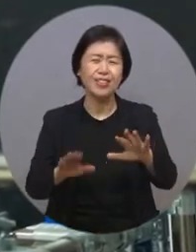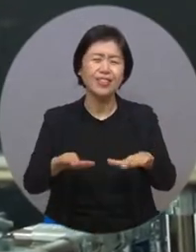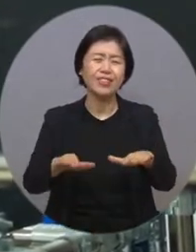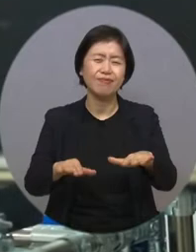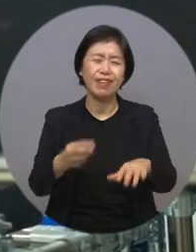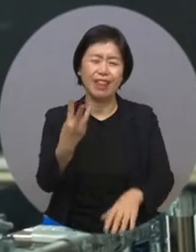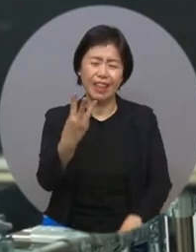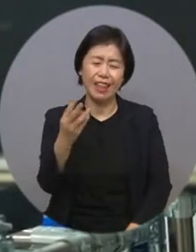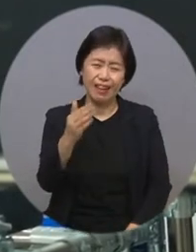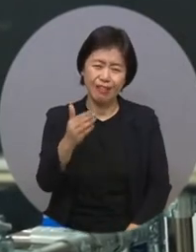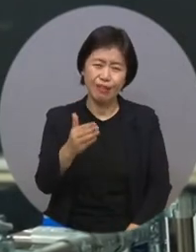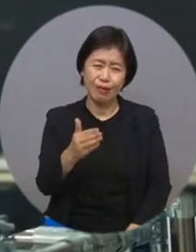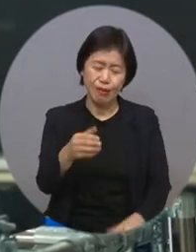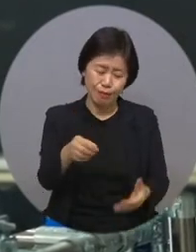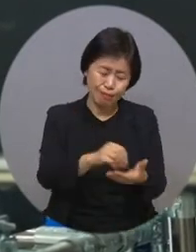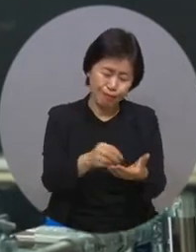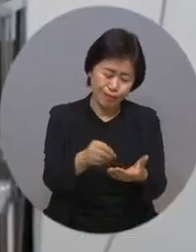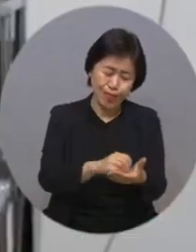것 같아요.